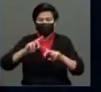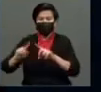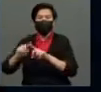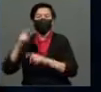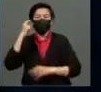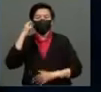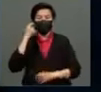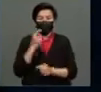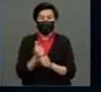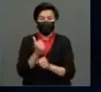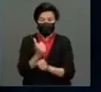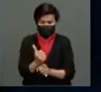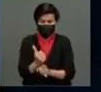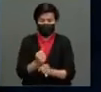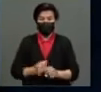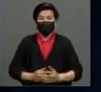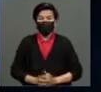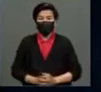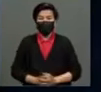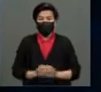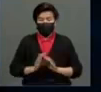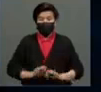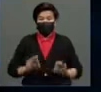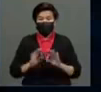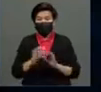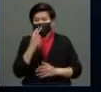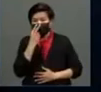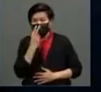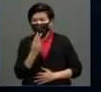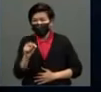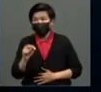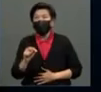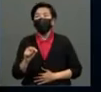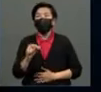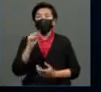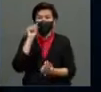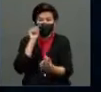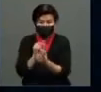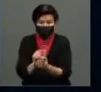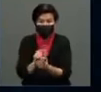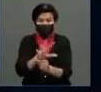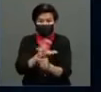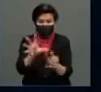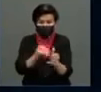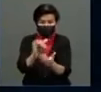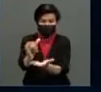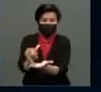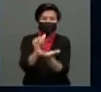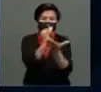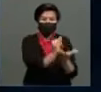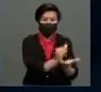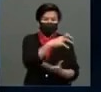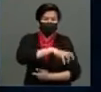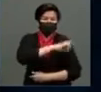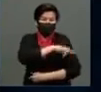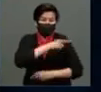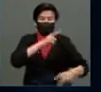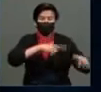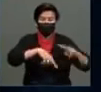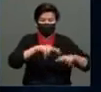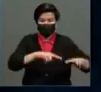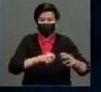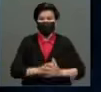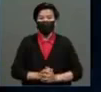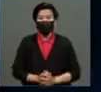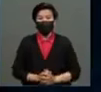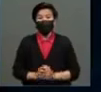การณ์ว่าจะต้องดึงเอาเคสต่างๆเหล่านี้มารับการรักษานะครับไปดูถัดไปครับใน